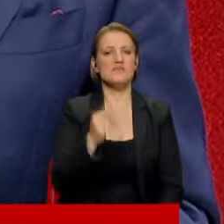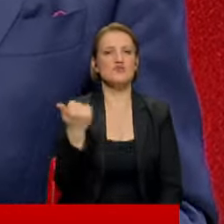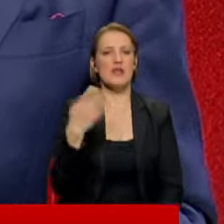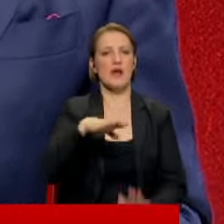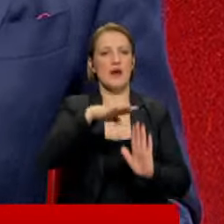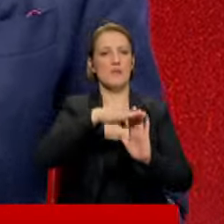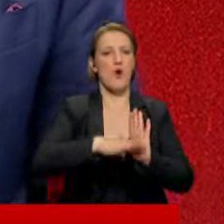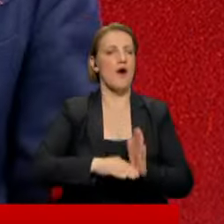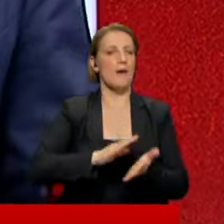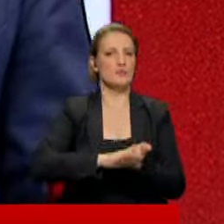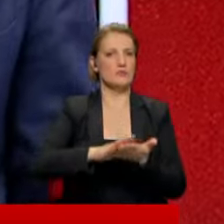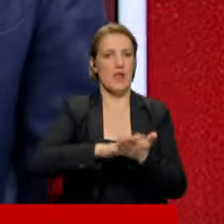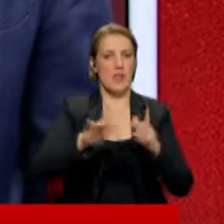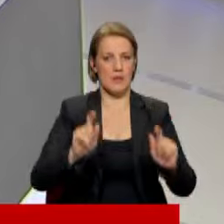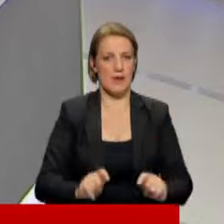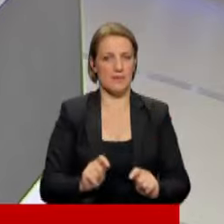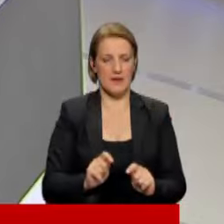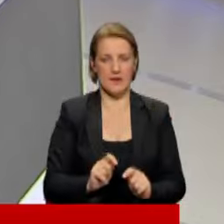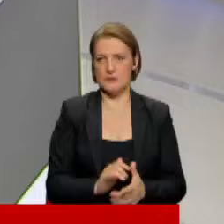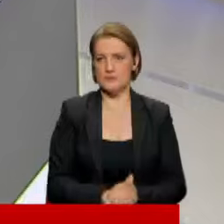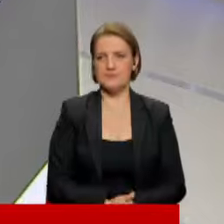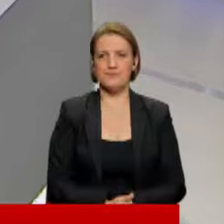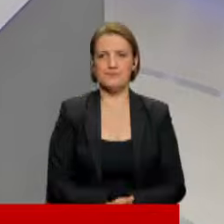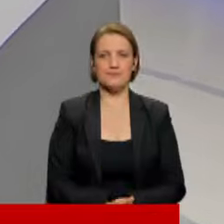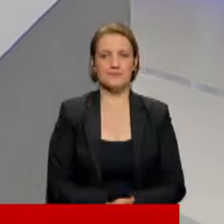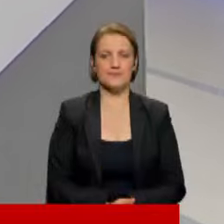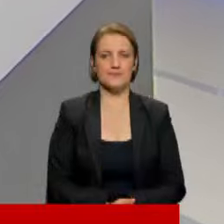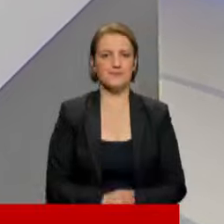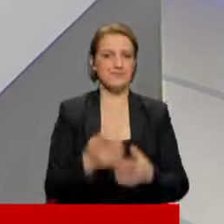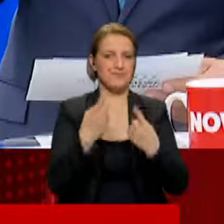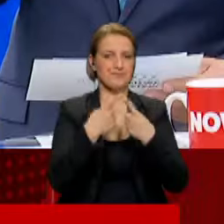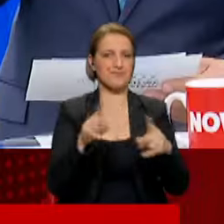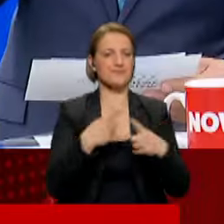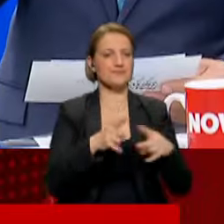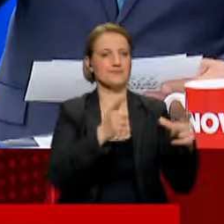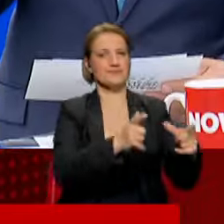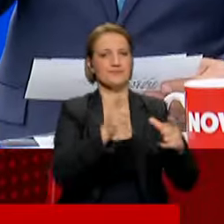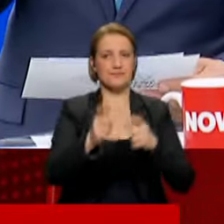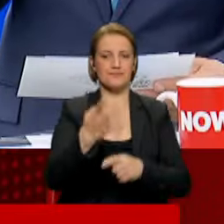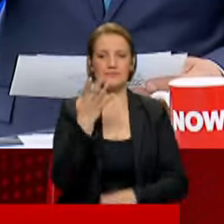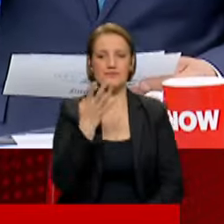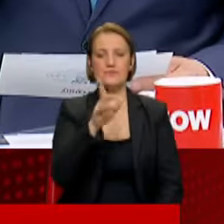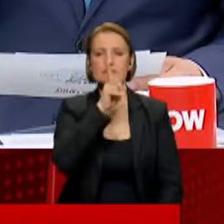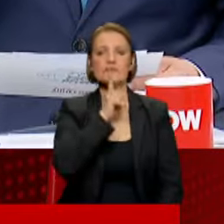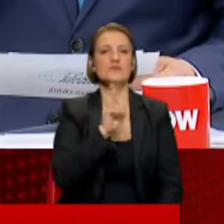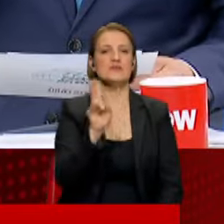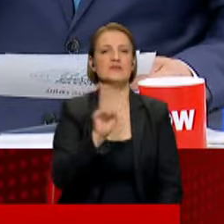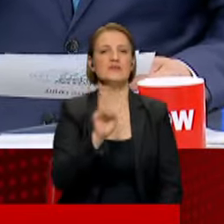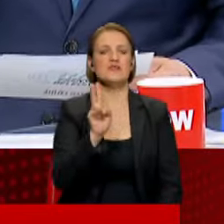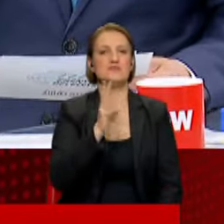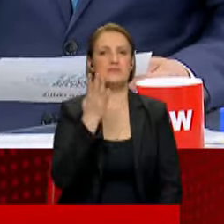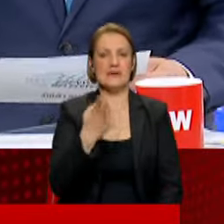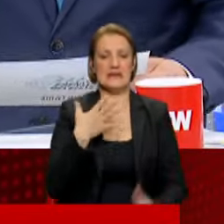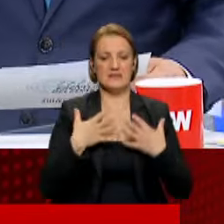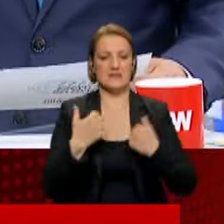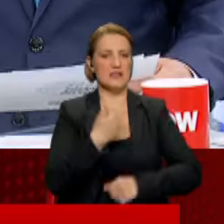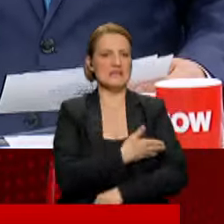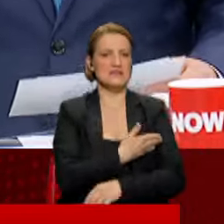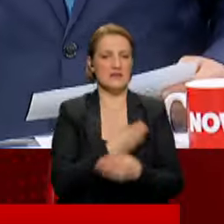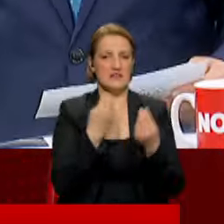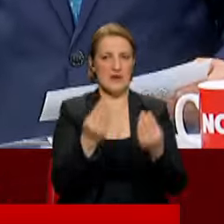program düzenlemiş Ayrıca farklı alanlarda 4120 seans sağlık hizmeti